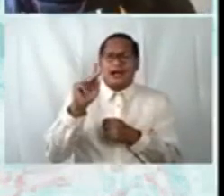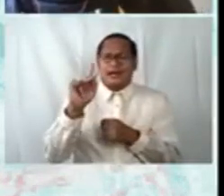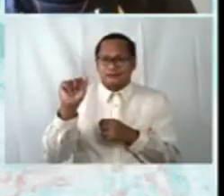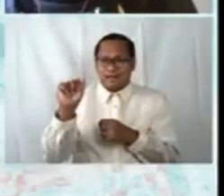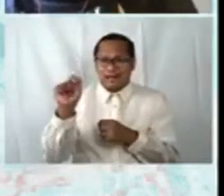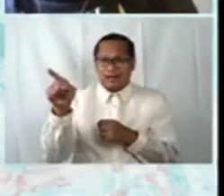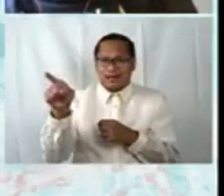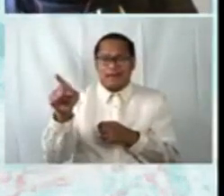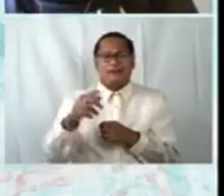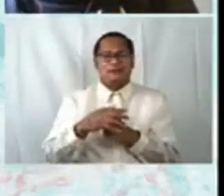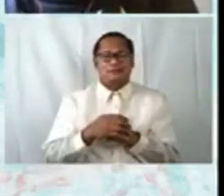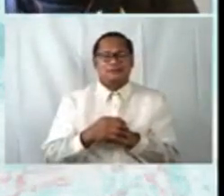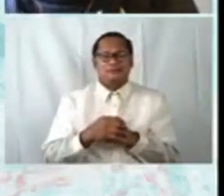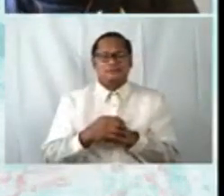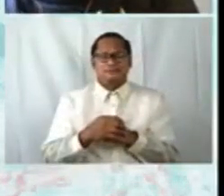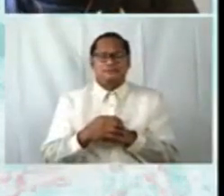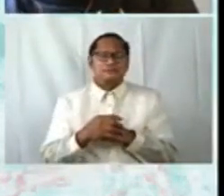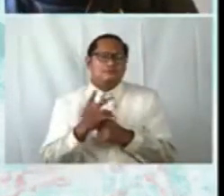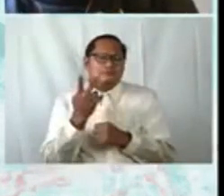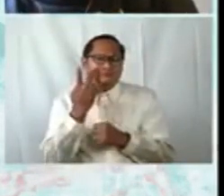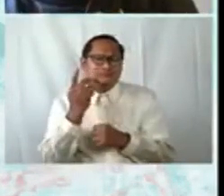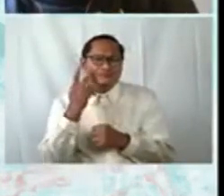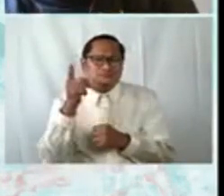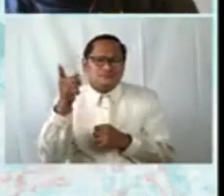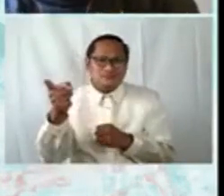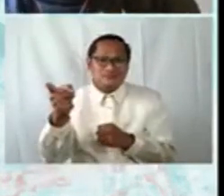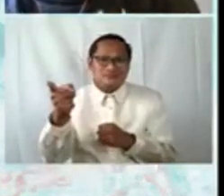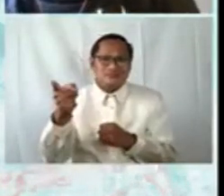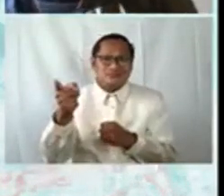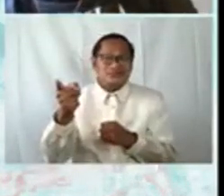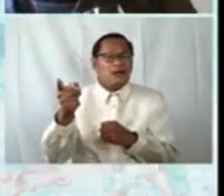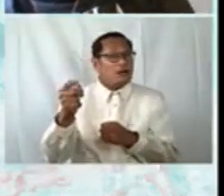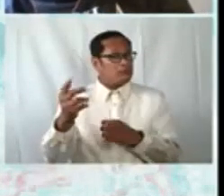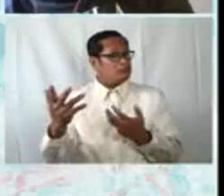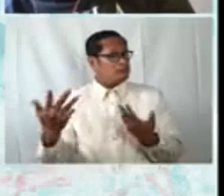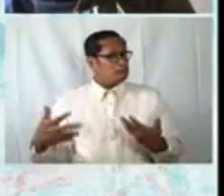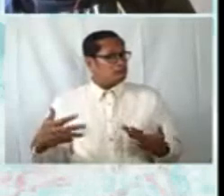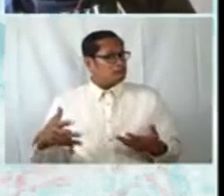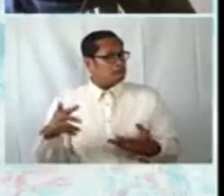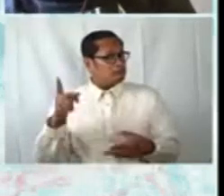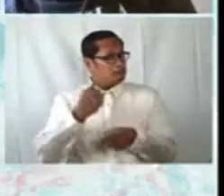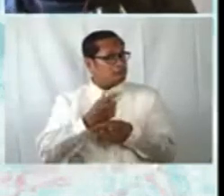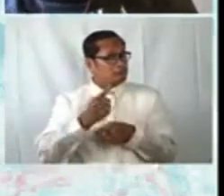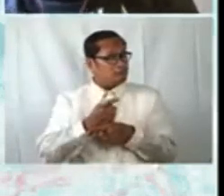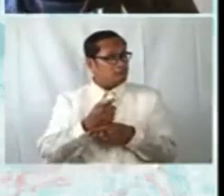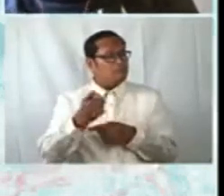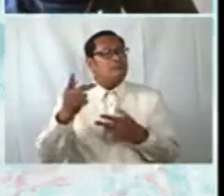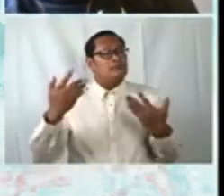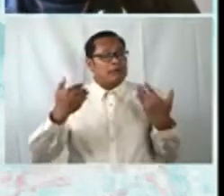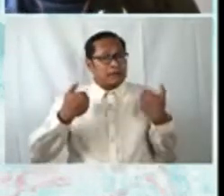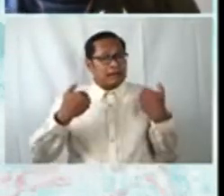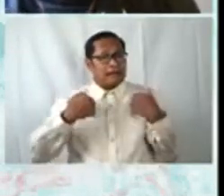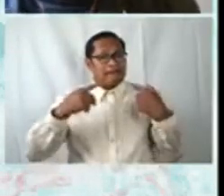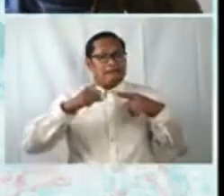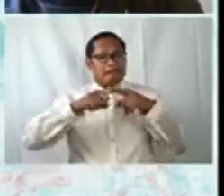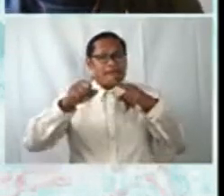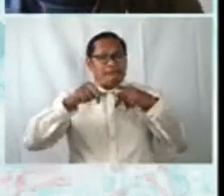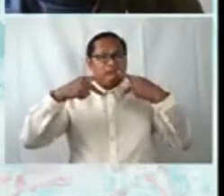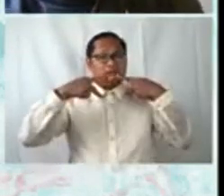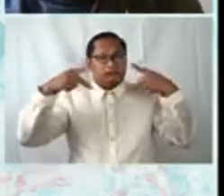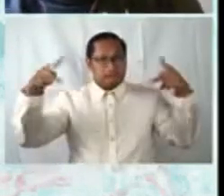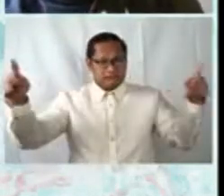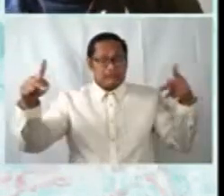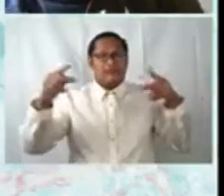No? Ay, makikita ninyo na, aba, no? May ibang proclamation of